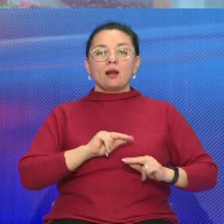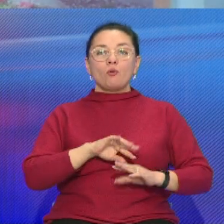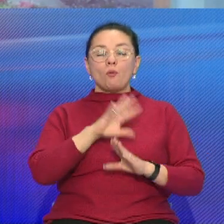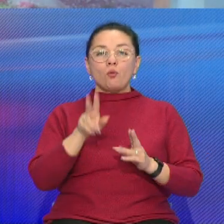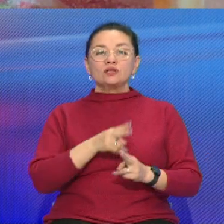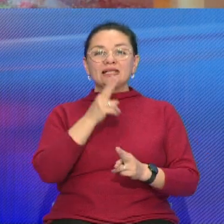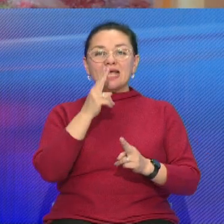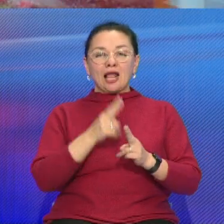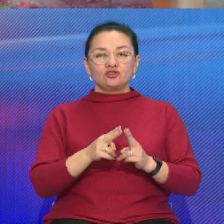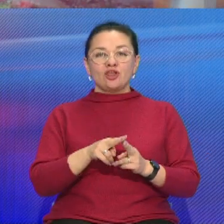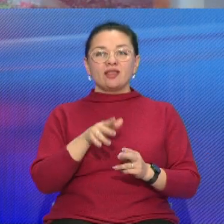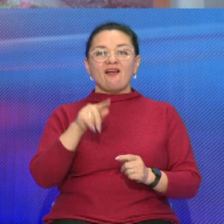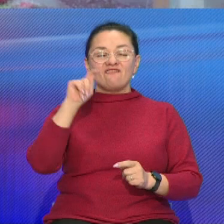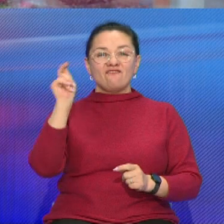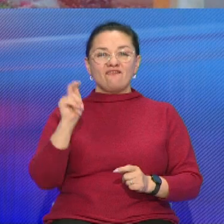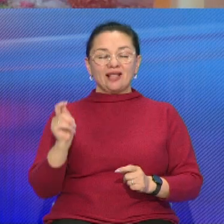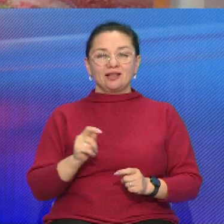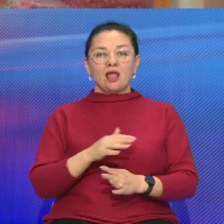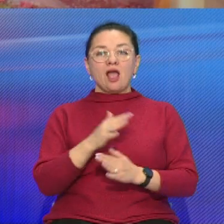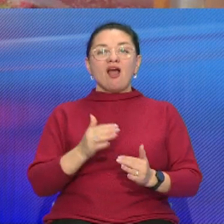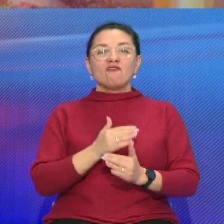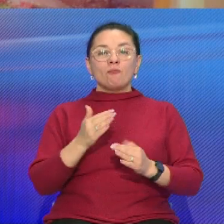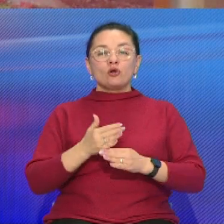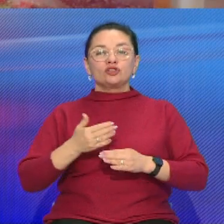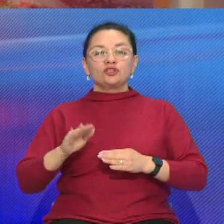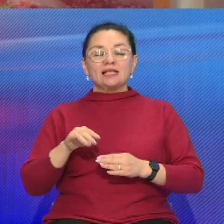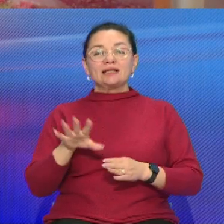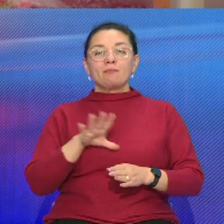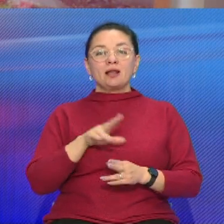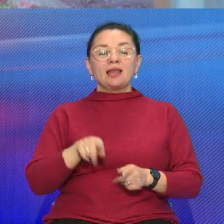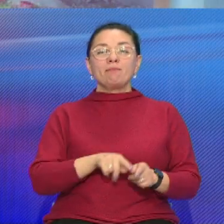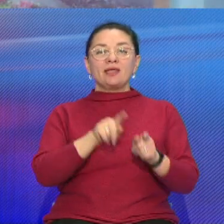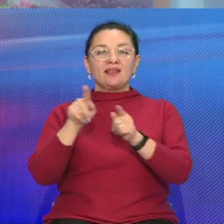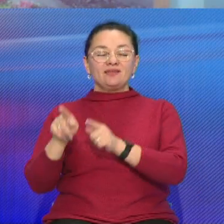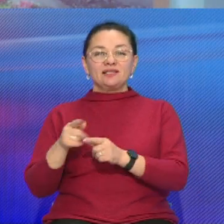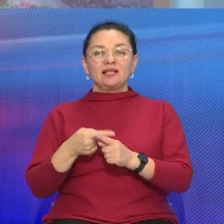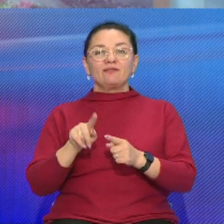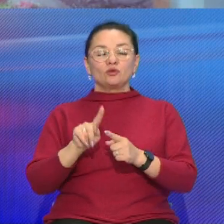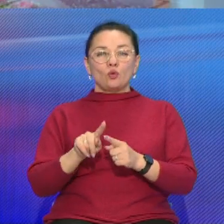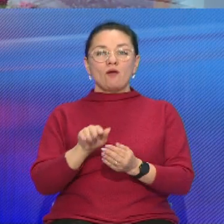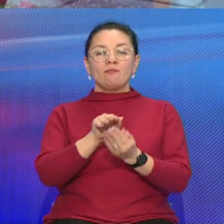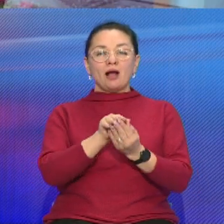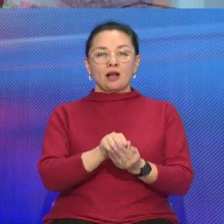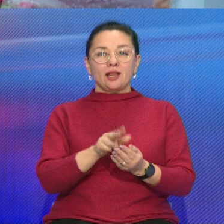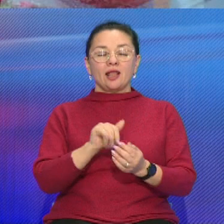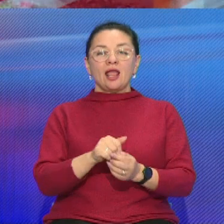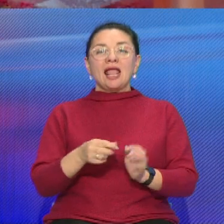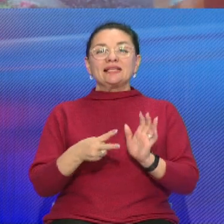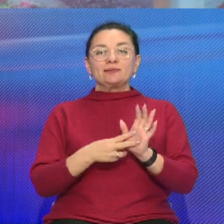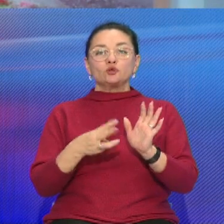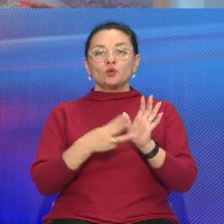Великой Отечественной войны. У первой большинстве яны были перевезены у места воинских похований. Таких у регионе